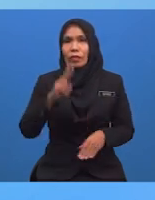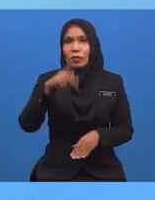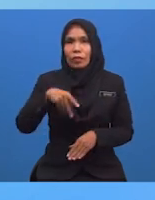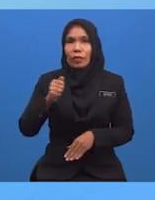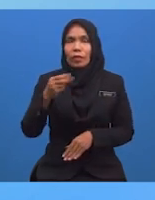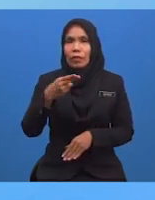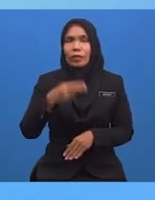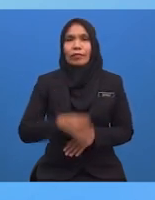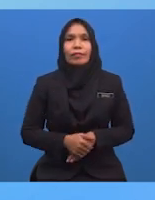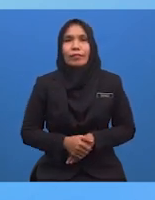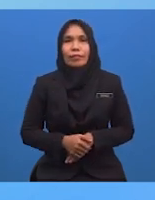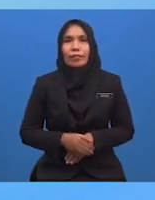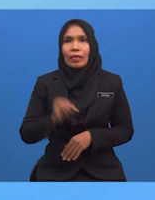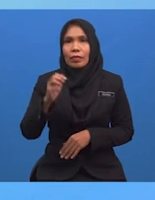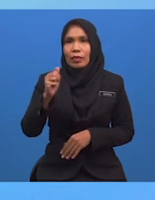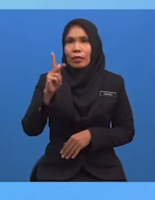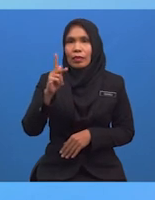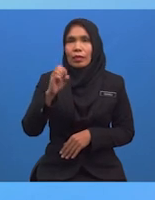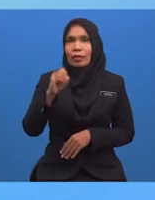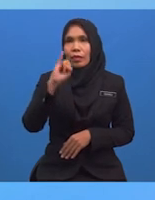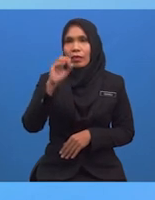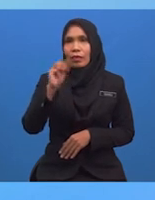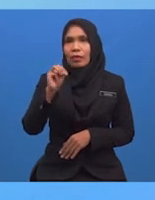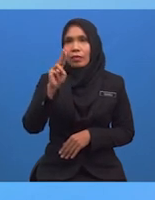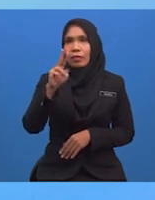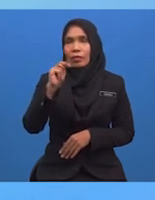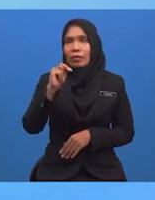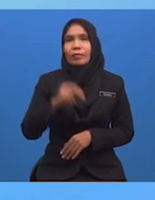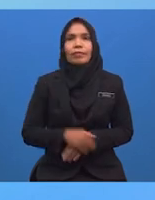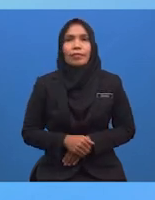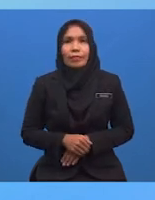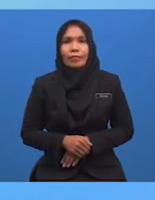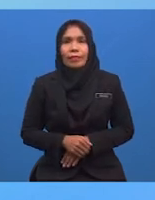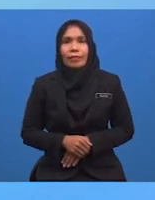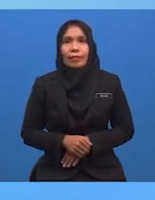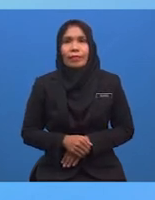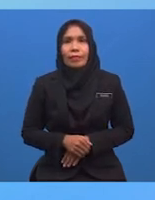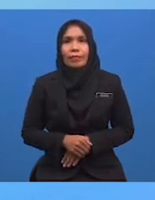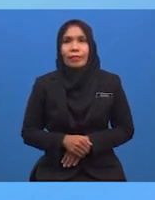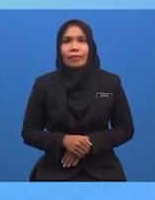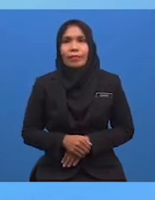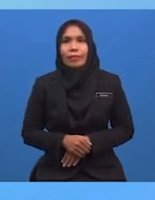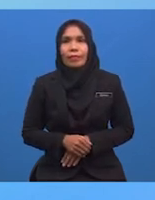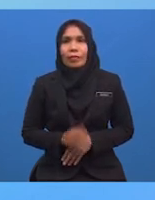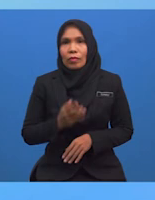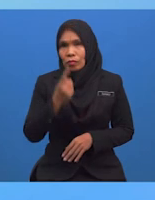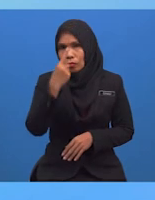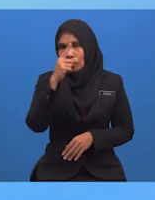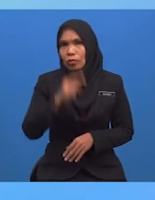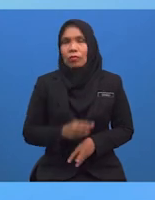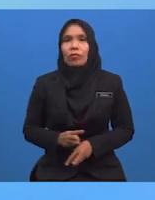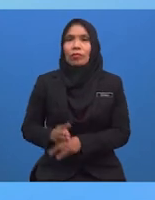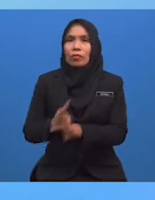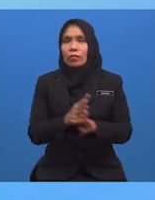iaitu mengawal kenaikan upah, akan dilaksanakan oleh kerajaan untuk mengawal